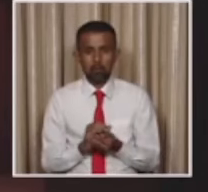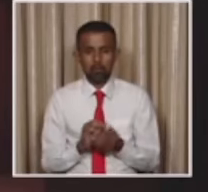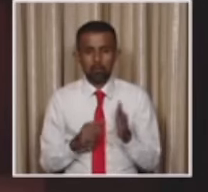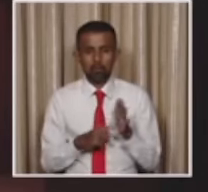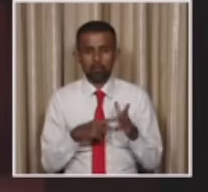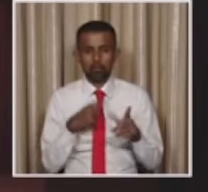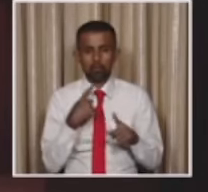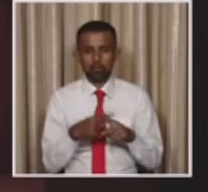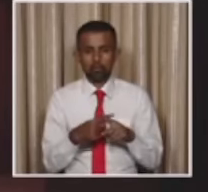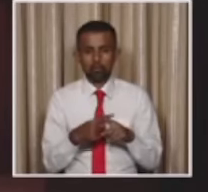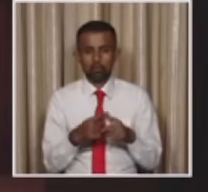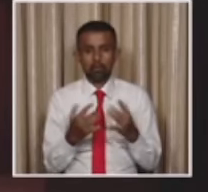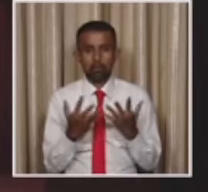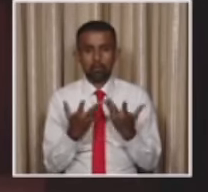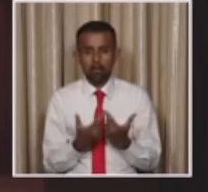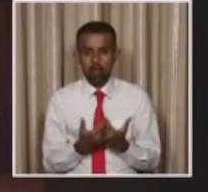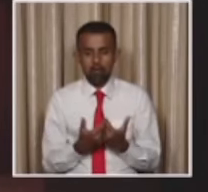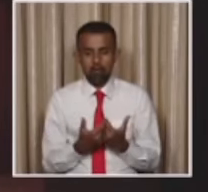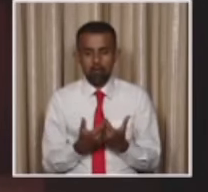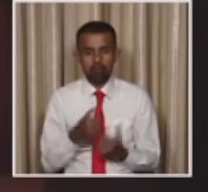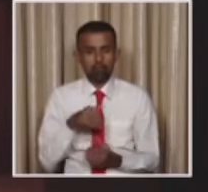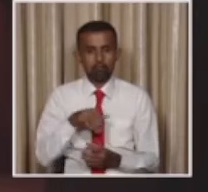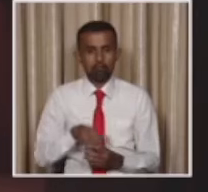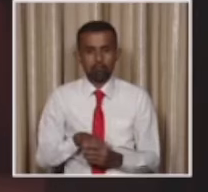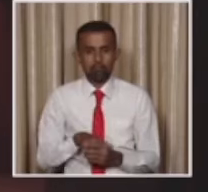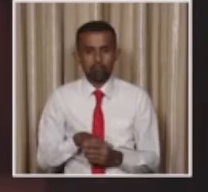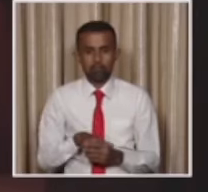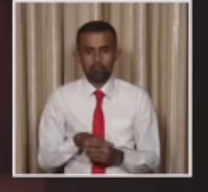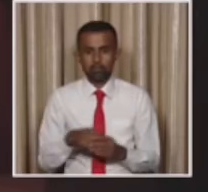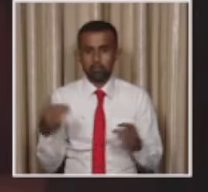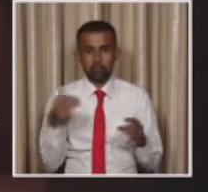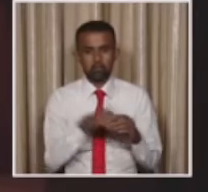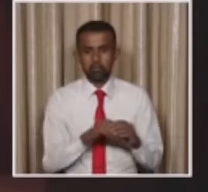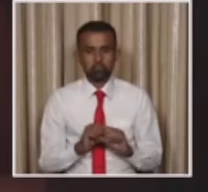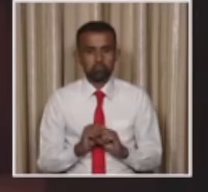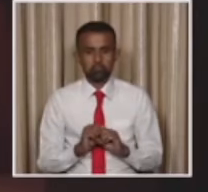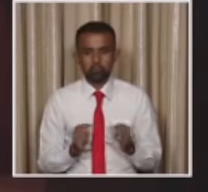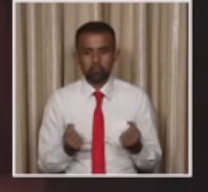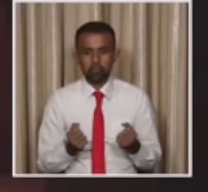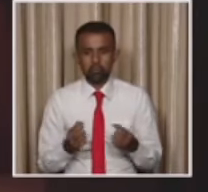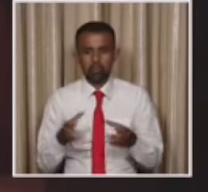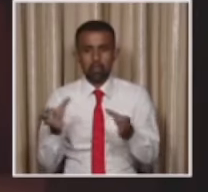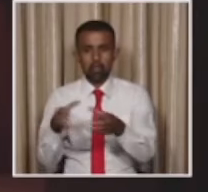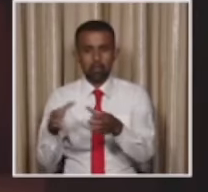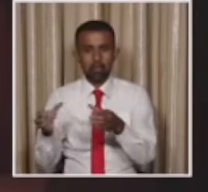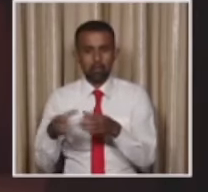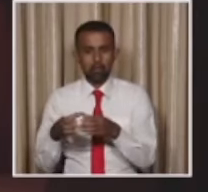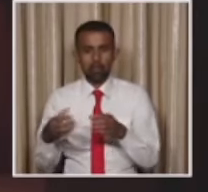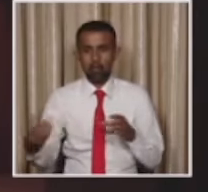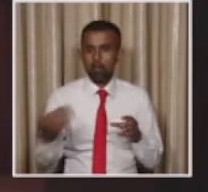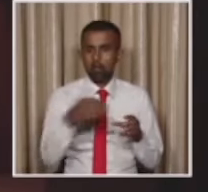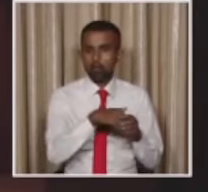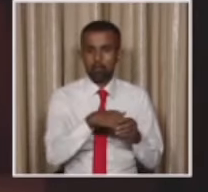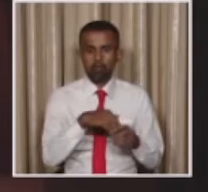දැල ටැක්ස් නෙට් එක තුළ ඇතුල් නොවී සිටින කණ්ඩායම් ඇතුල්